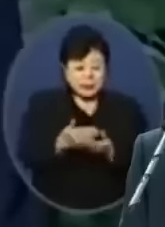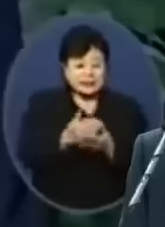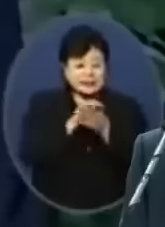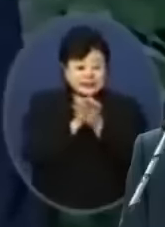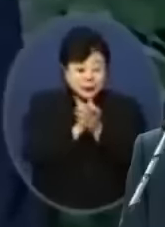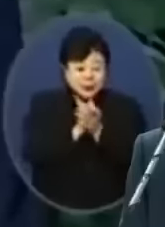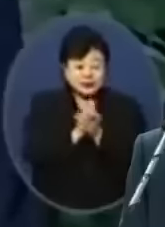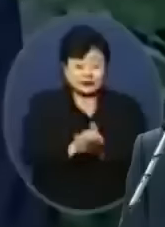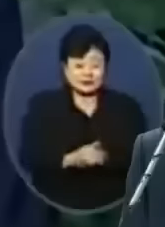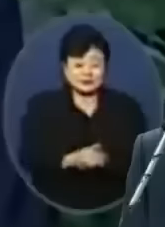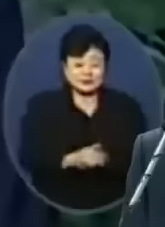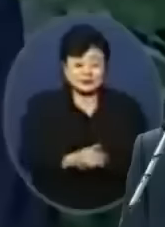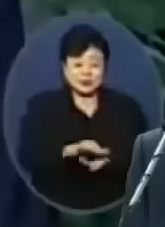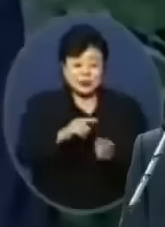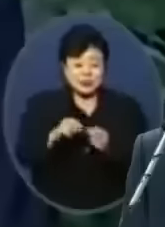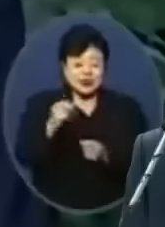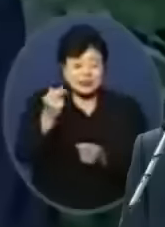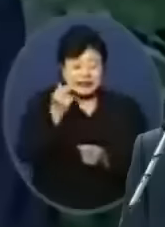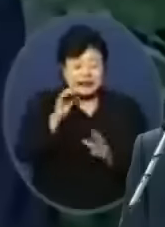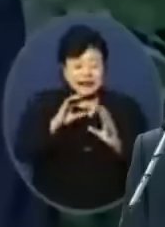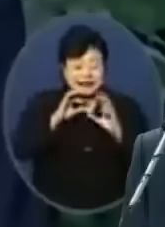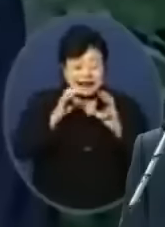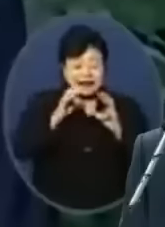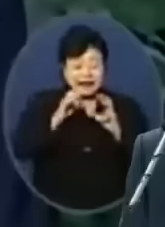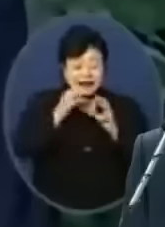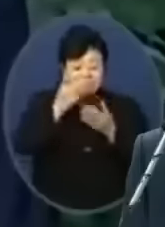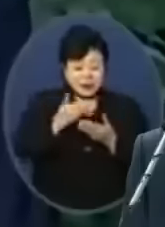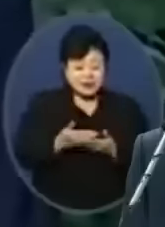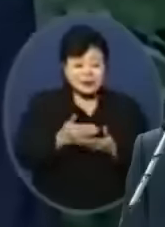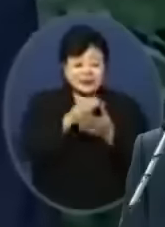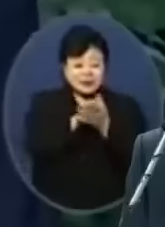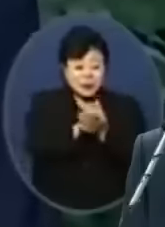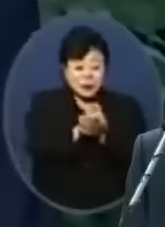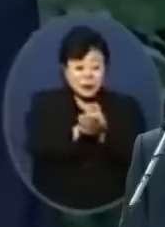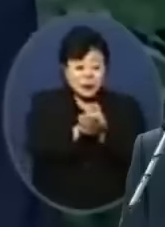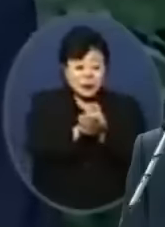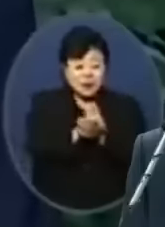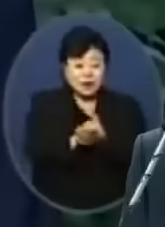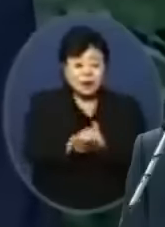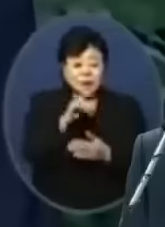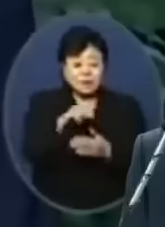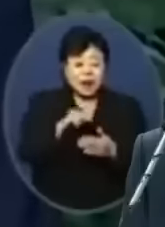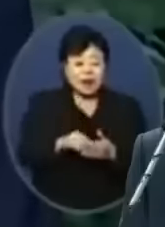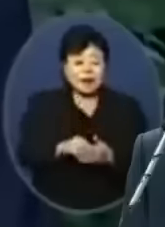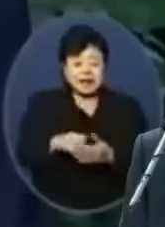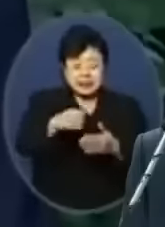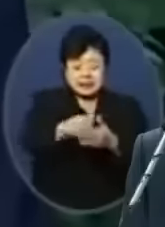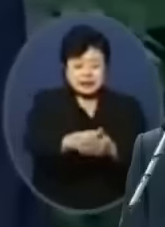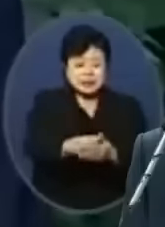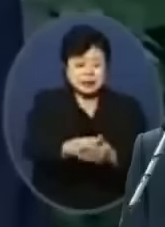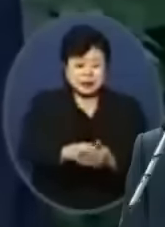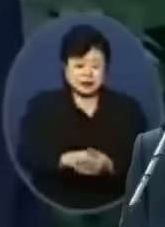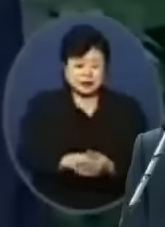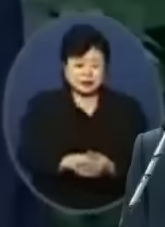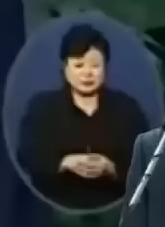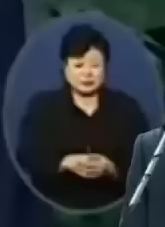기도, 부활 영생, 천국을 얻는 기도도 모두 다 마음에 한번 작정했으면